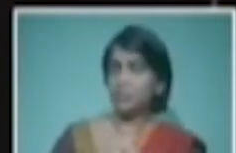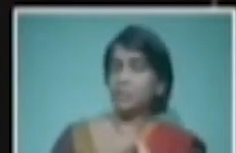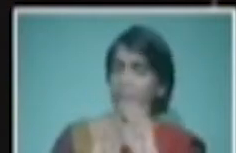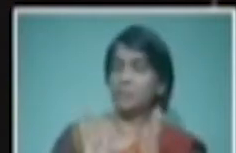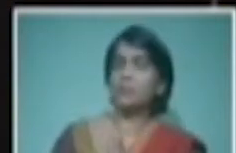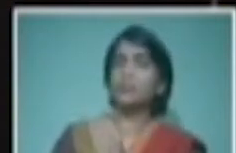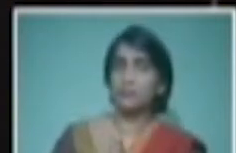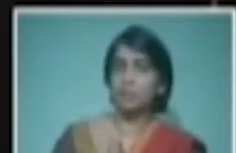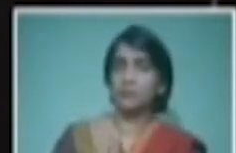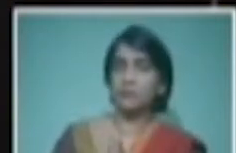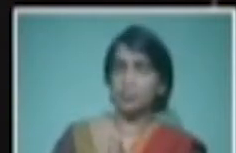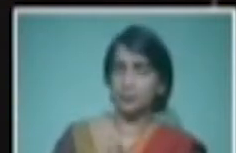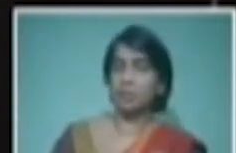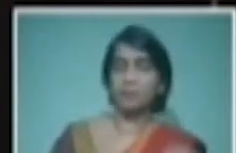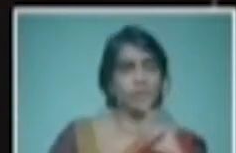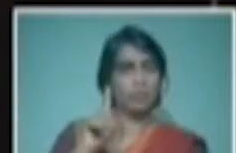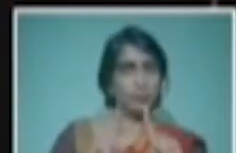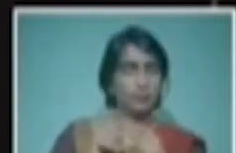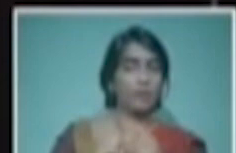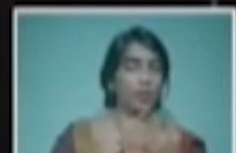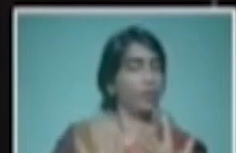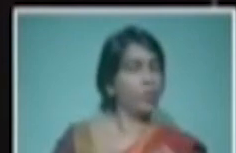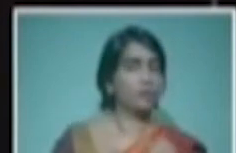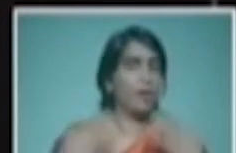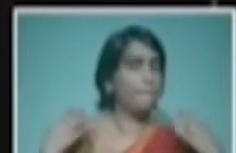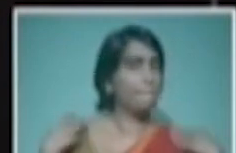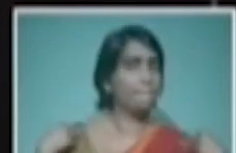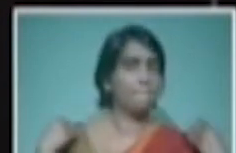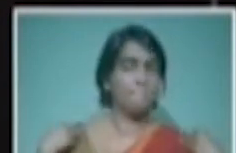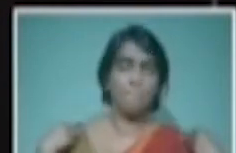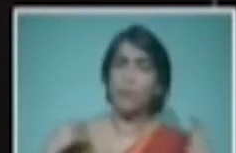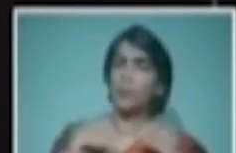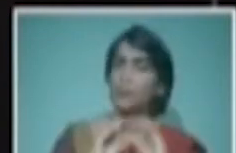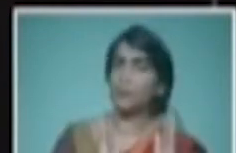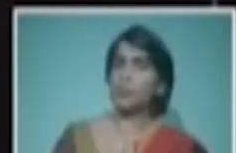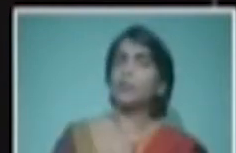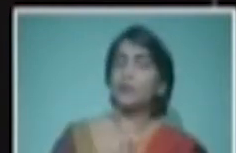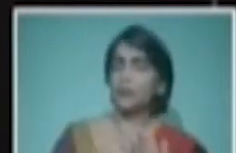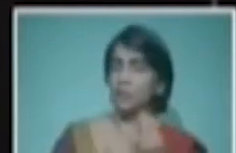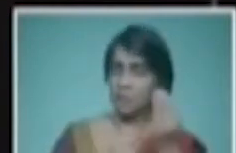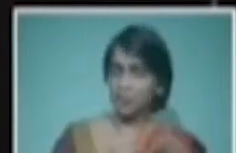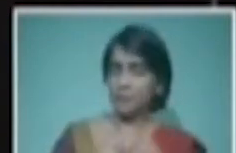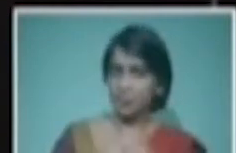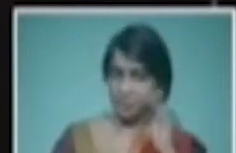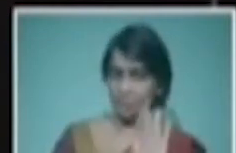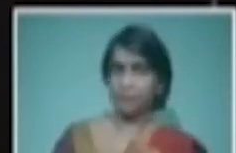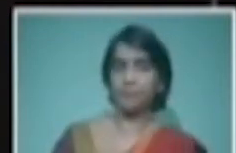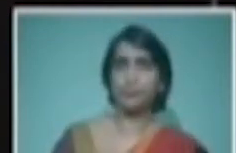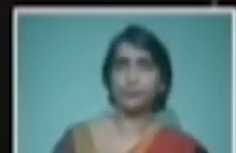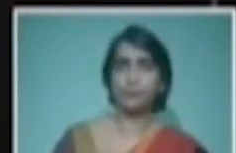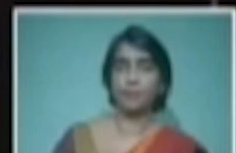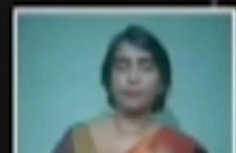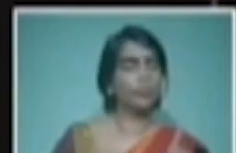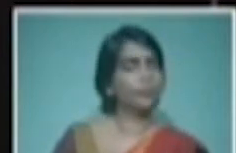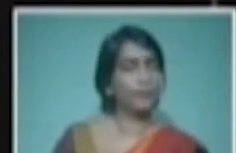අපි සාකච්ඡා කළා ඔවුන්ට අවශ්‍ය කරන පාසුකම් ටික ලබා දෙන්න අපි කටයුතු කරගෙන පවතිනවා ඒ